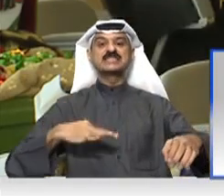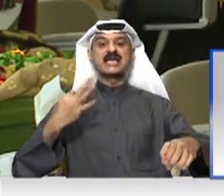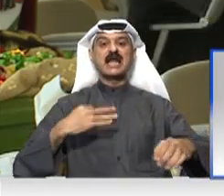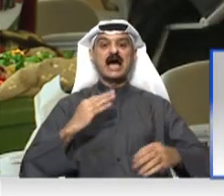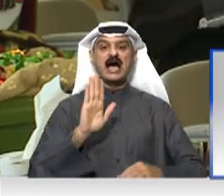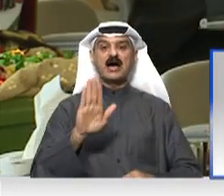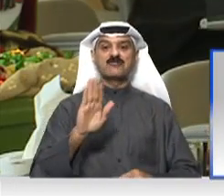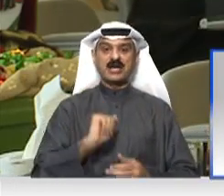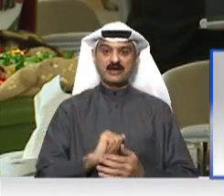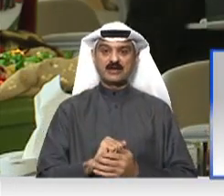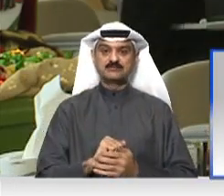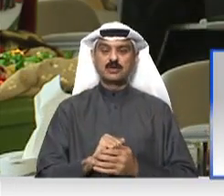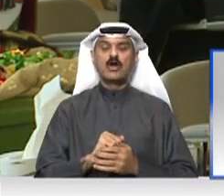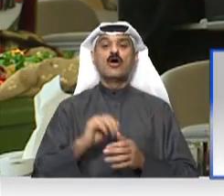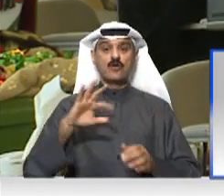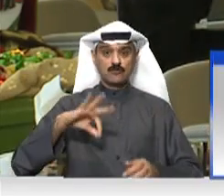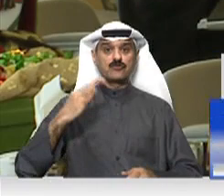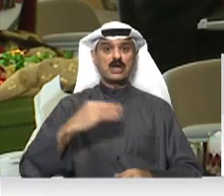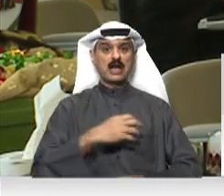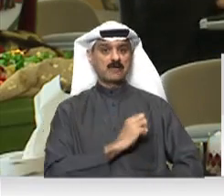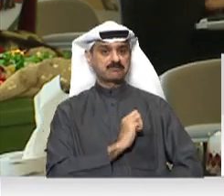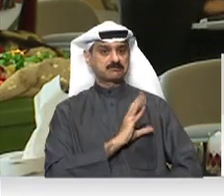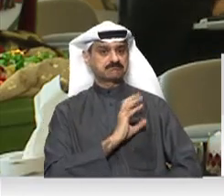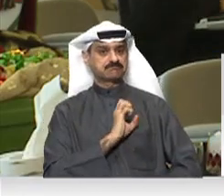بدينا العمليات التدخل